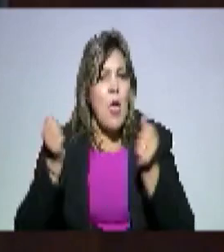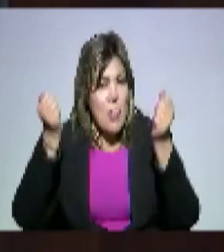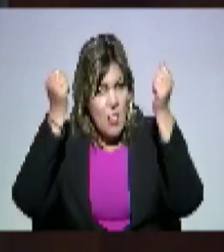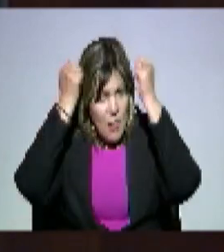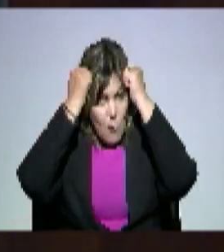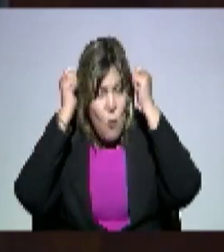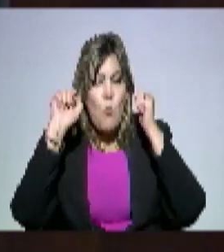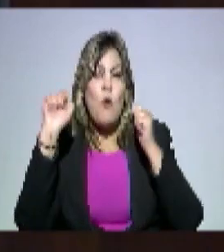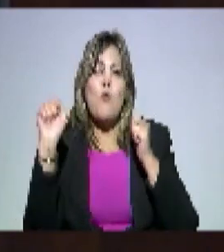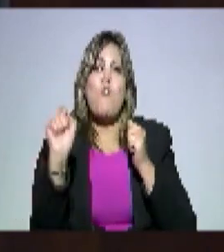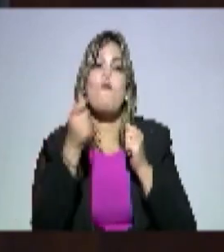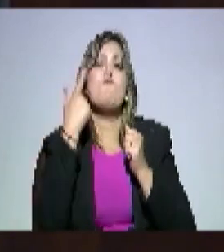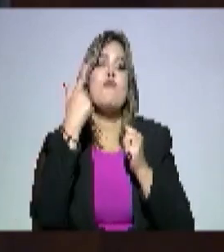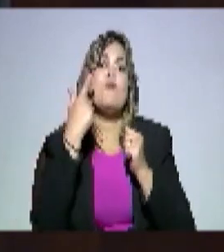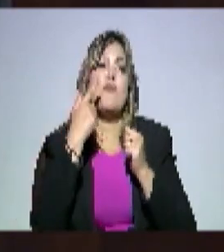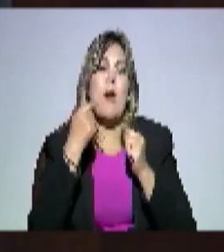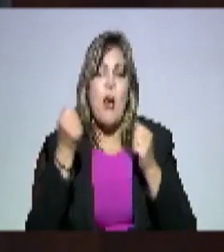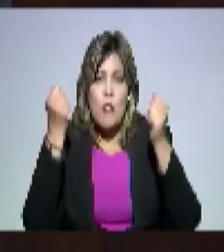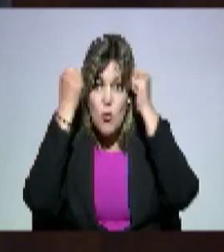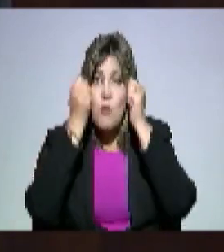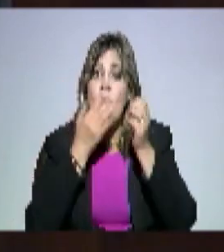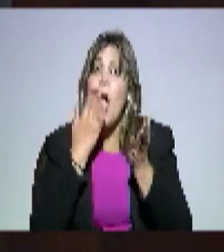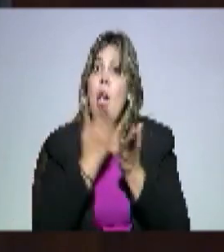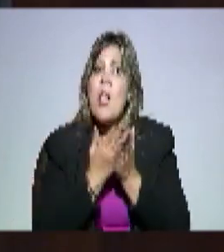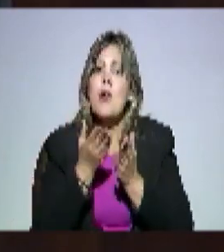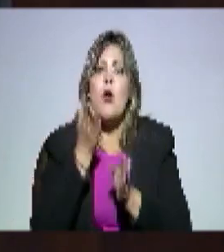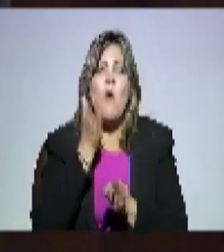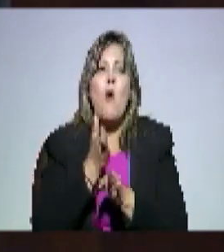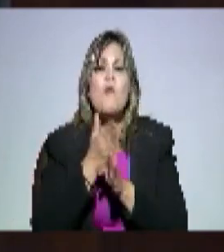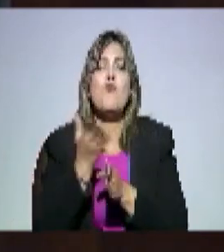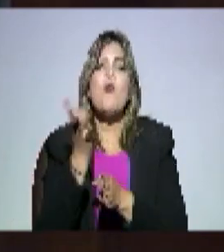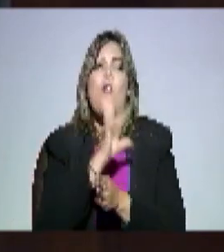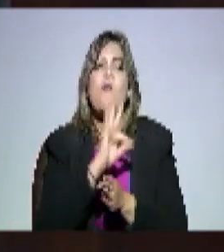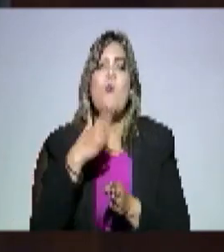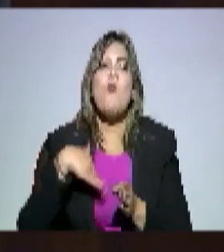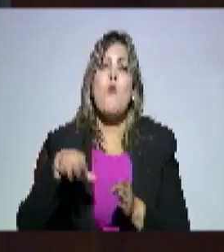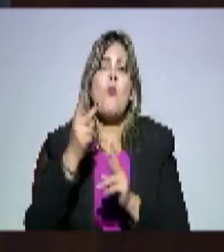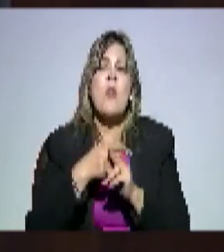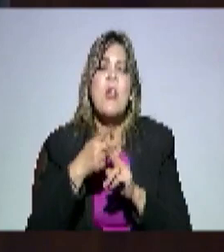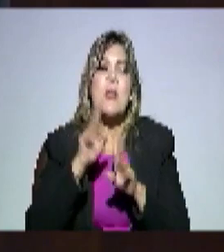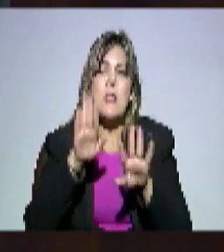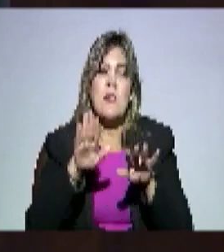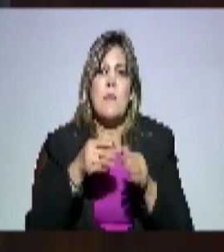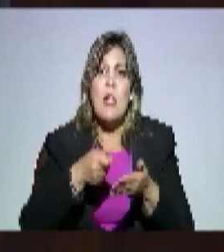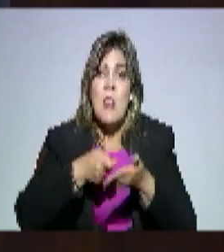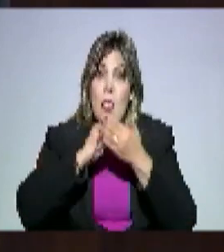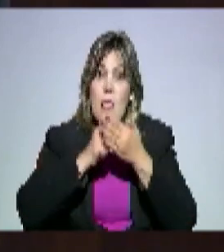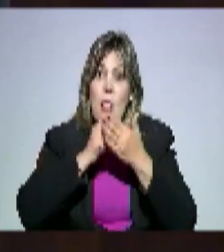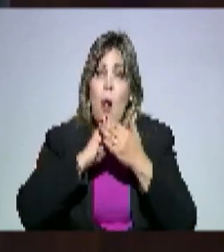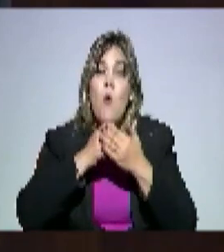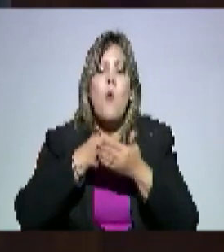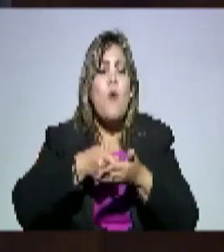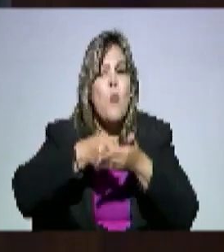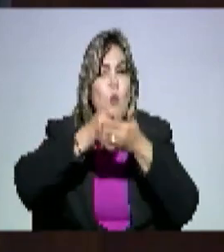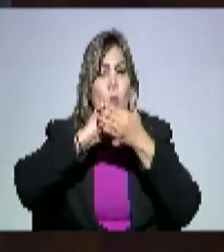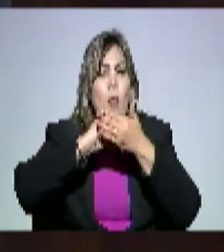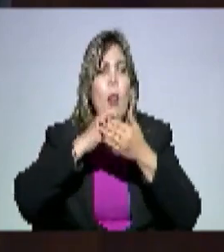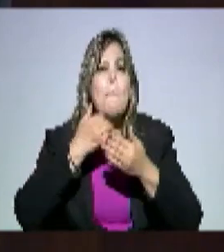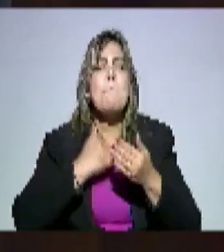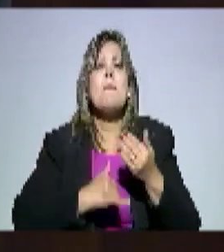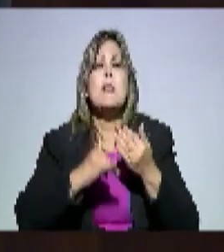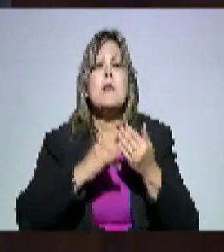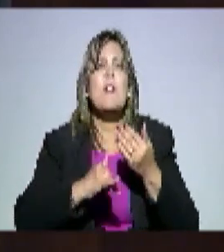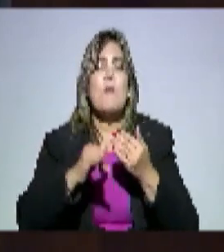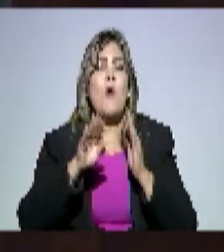وقت وتوبه حقيقيه واعتراف كامل من كل الناس اللي في البيت تتناولوا باستمرار وبانتظام شديد